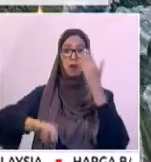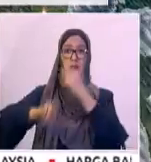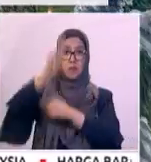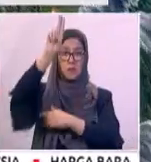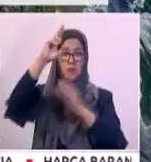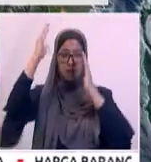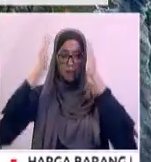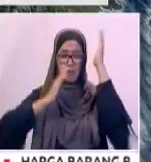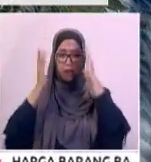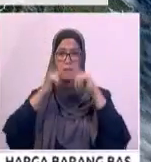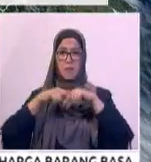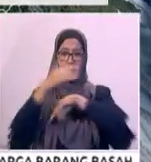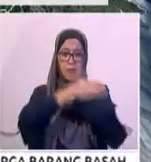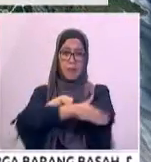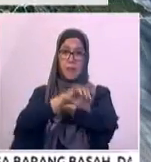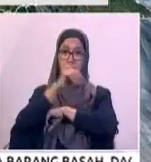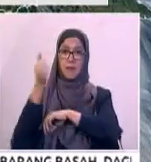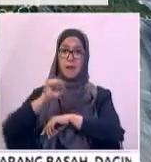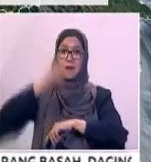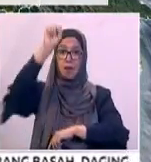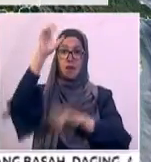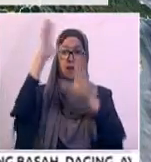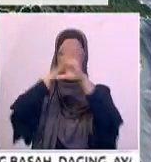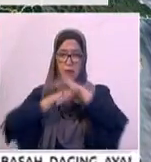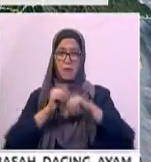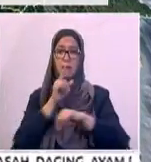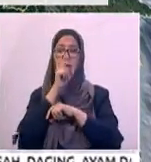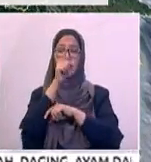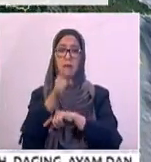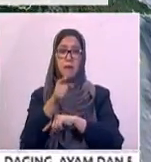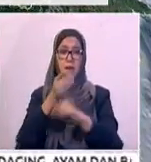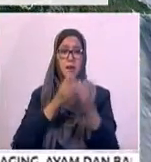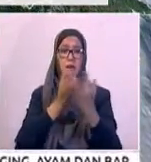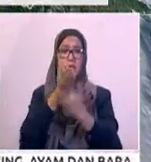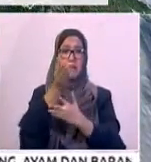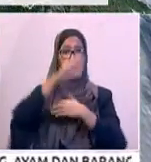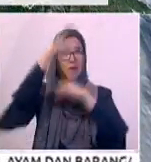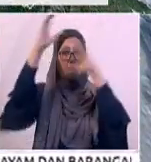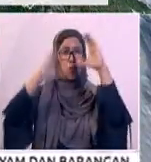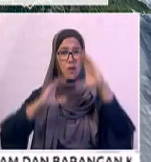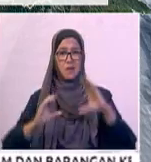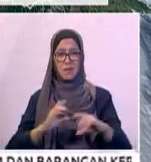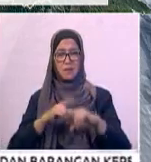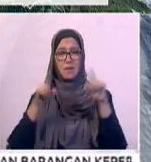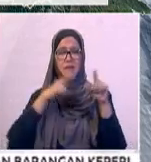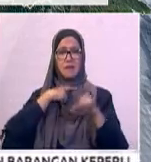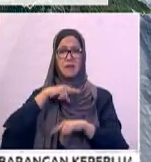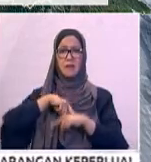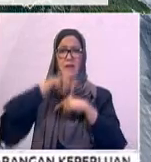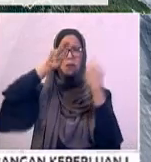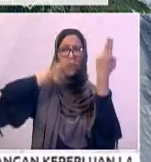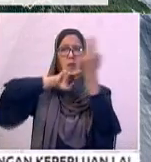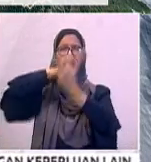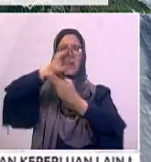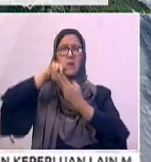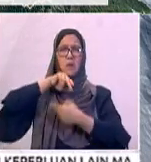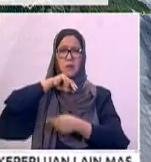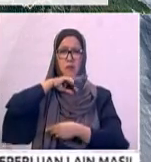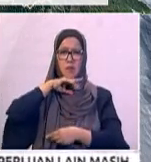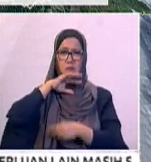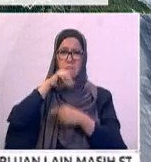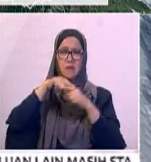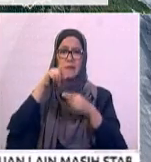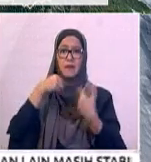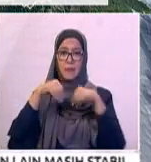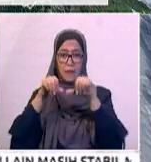dan Sarawak mengalami keadaan cuaca yang agak berjerebu. Berikutan buat masa kini masih lagi terdapat titik panas yang